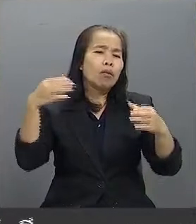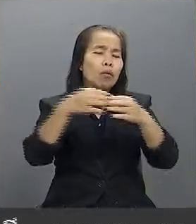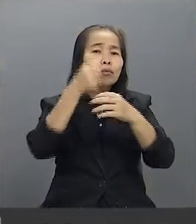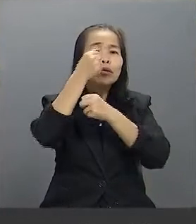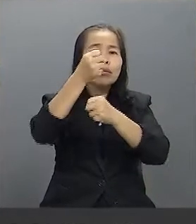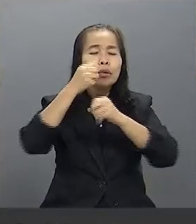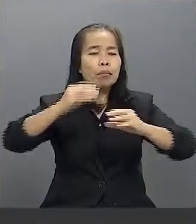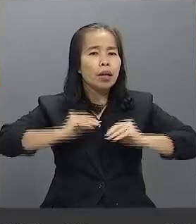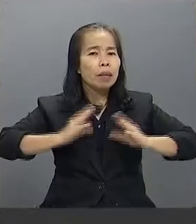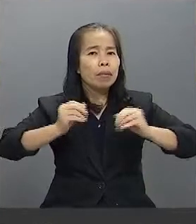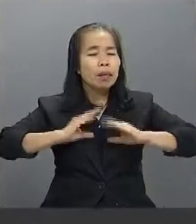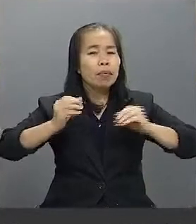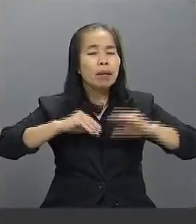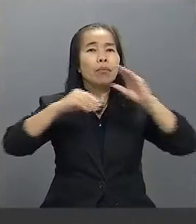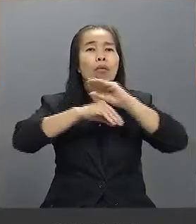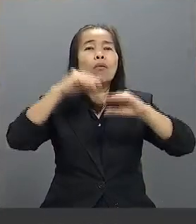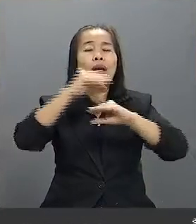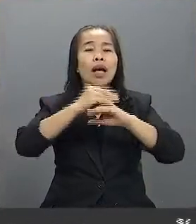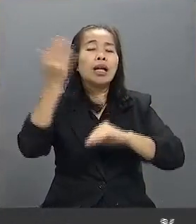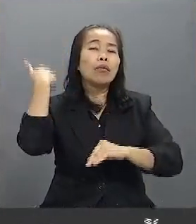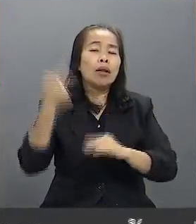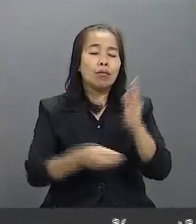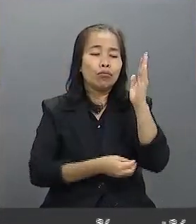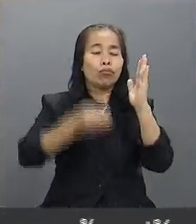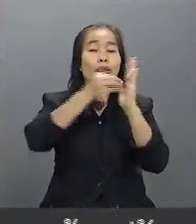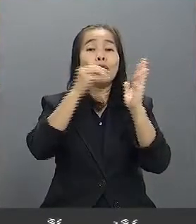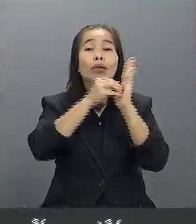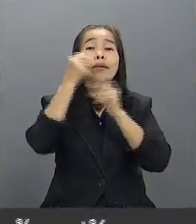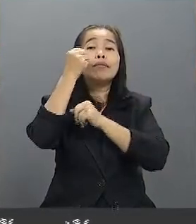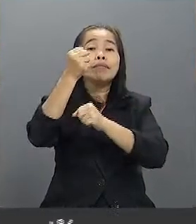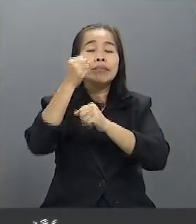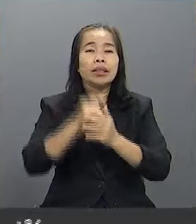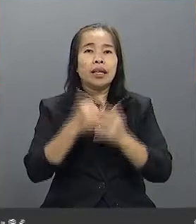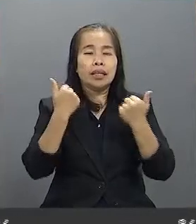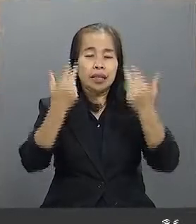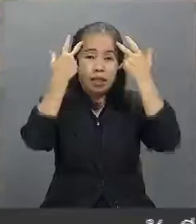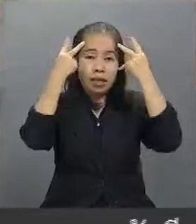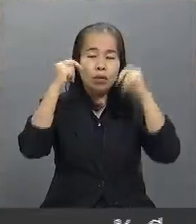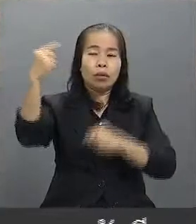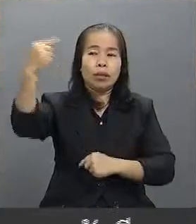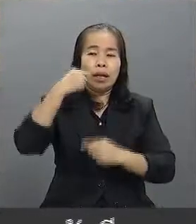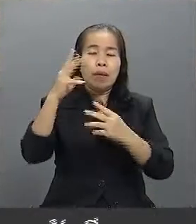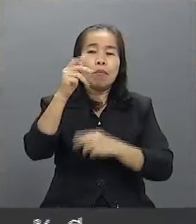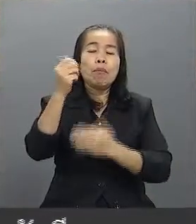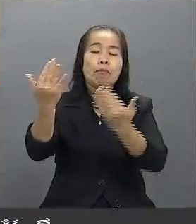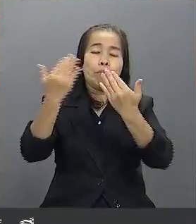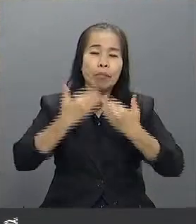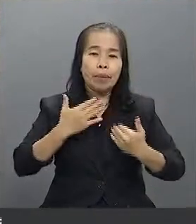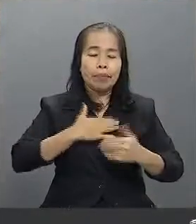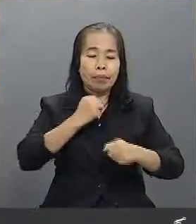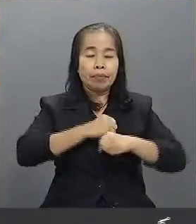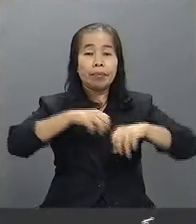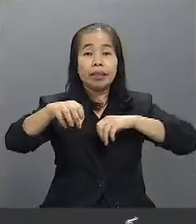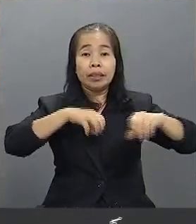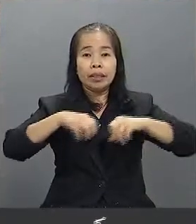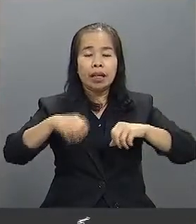รัฐบาลได้สรุปรายงานต่อครมโดยนายกรัฐมนตรีสั่งการมอบหมายให้สอบตนั้นพิจารณาดำเนินการขยายผลโครงการ